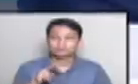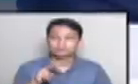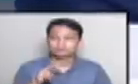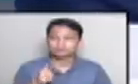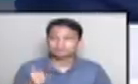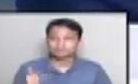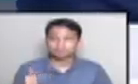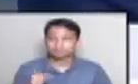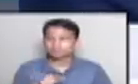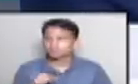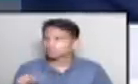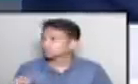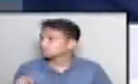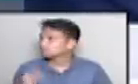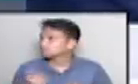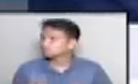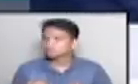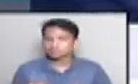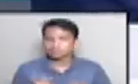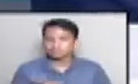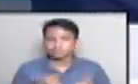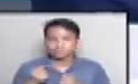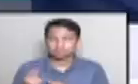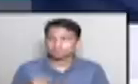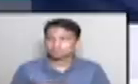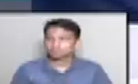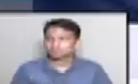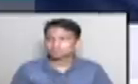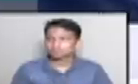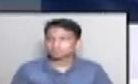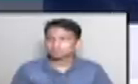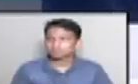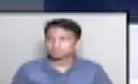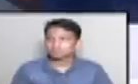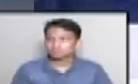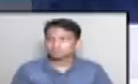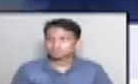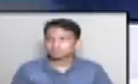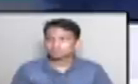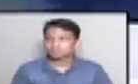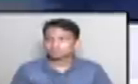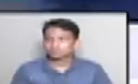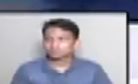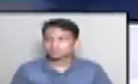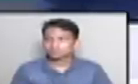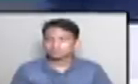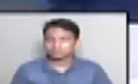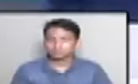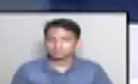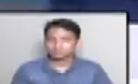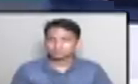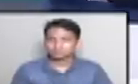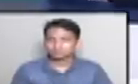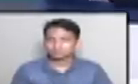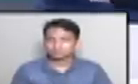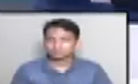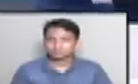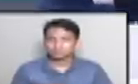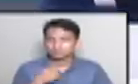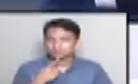Ilan? Hanggang ito lang paglipat namin dito. Magkano nga po daily nyo? Noon, 420 lang ako, sir. Ikaw,